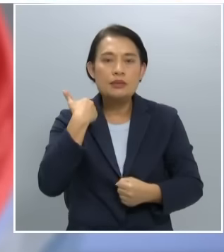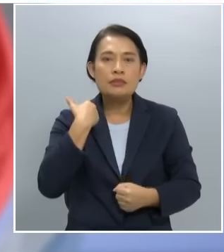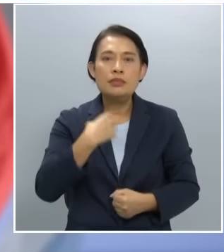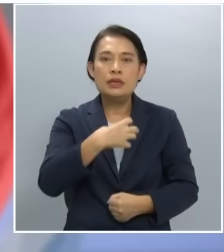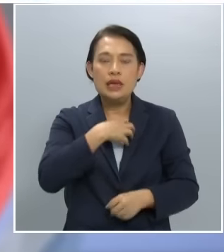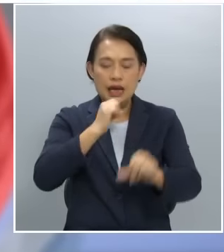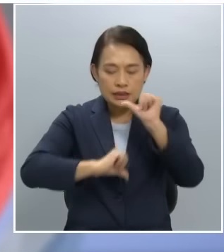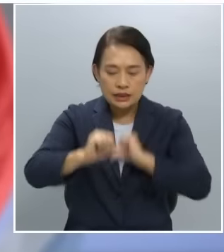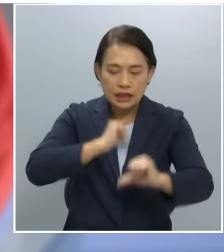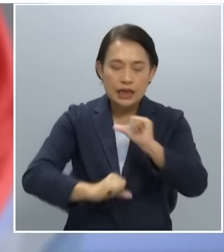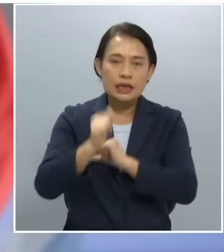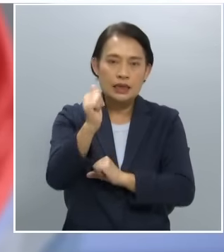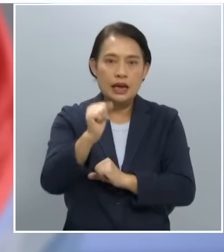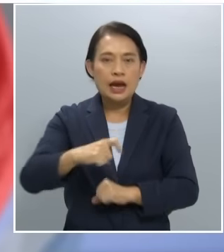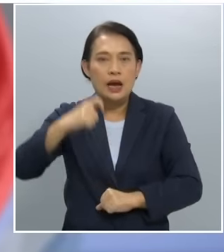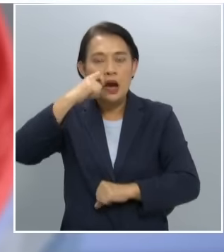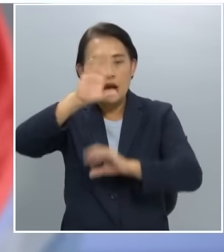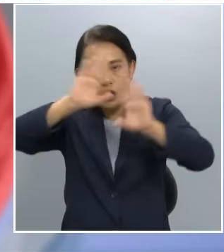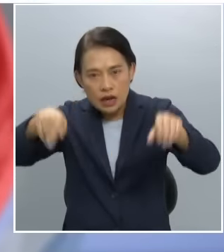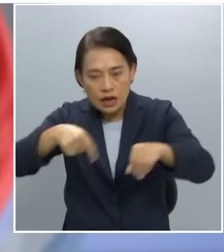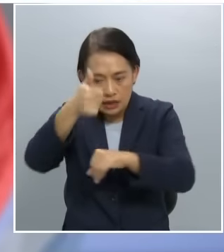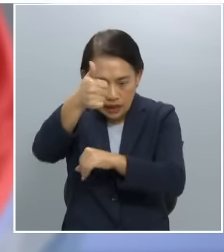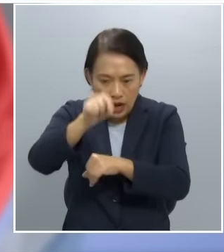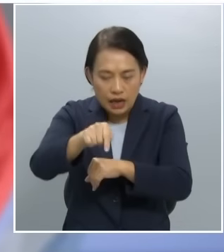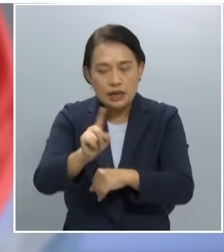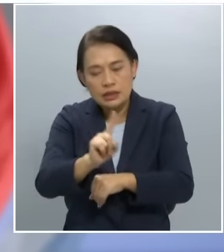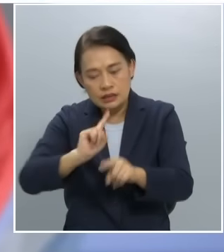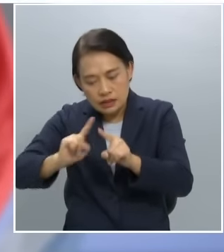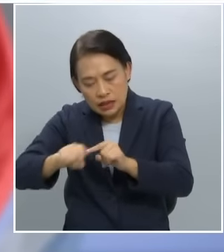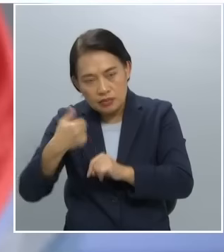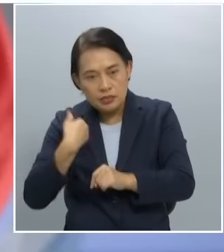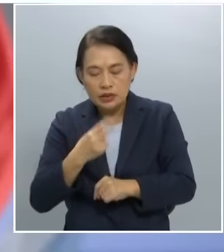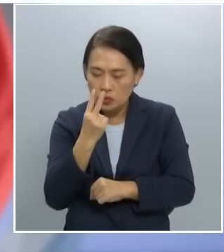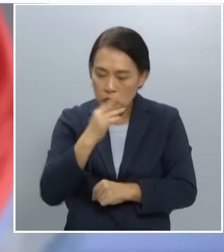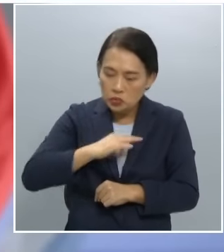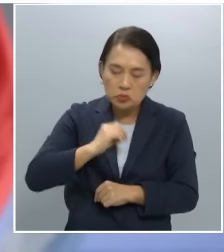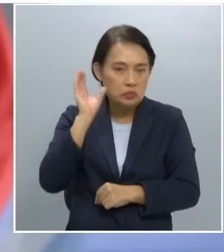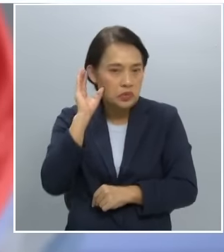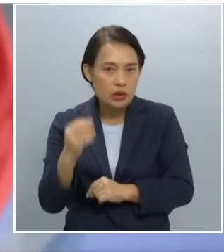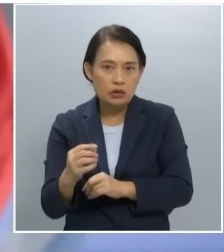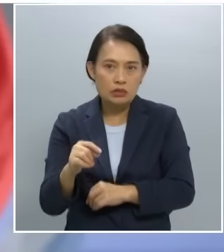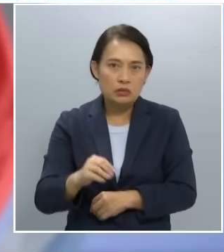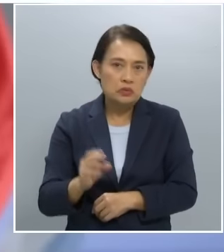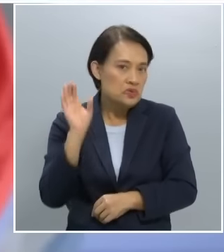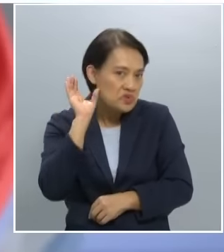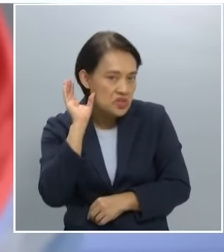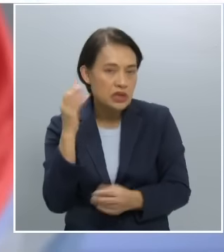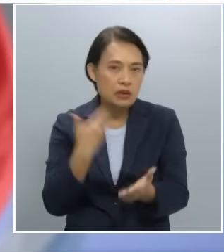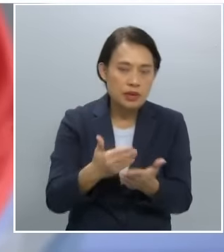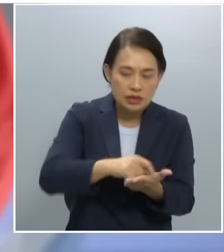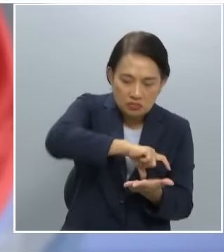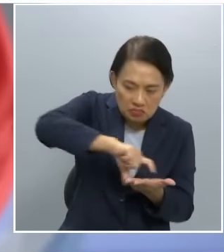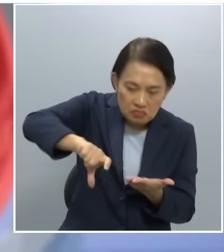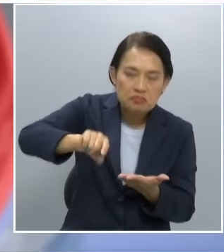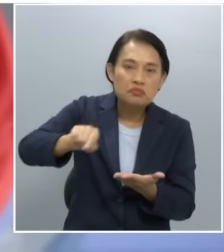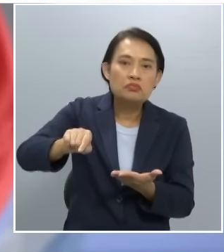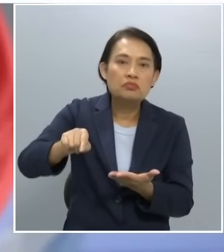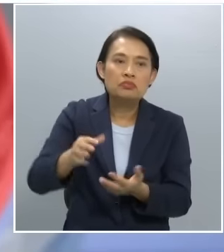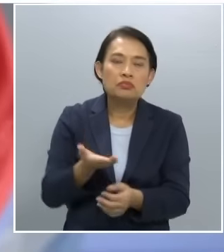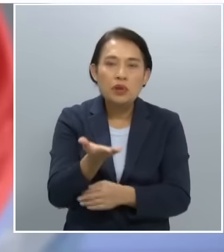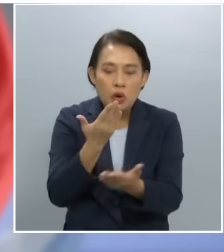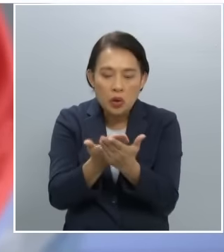ละครกับพี่เบิร์ดได้มีความน่าเชื่อถืออย่างงี้อย่างงี้อย่างงี้คนก็หลงเชื่อก็โอนเงินไปให้เพื่อตัวเองจะได้ไปทำงานไปต่อเงินเพิ่ม